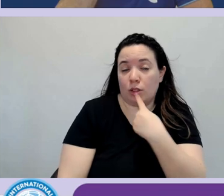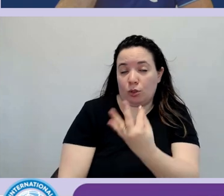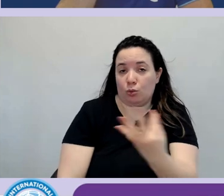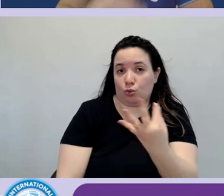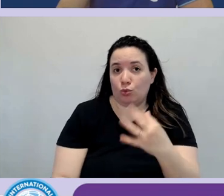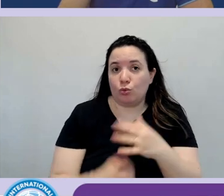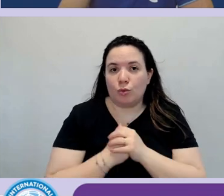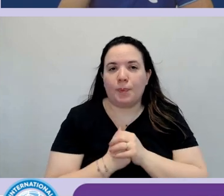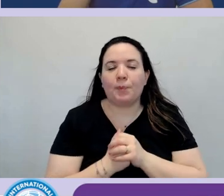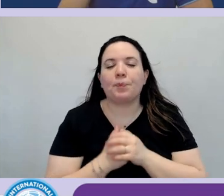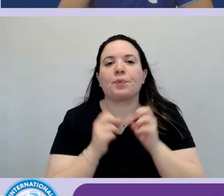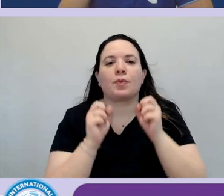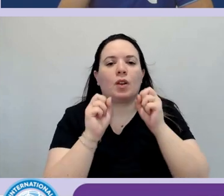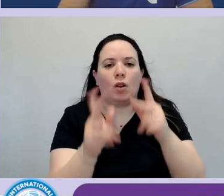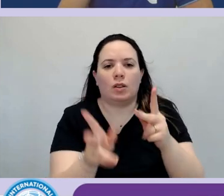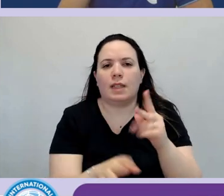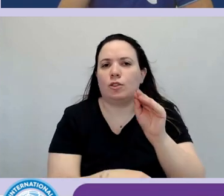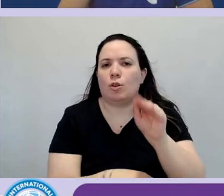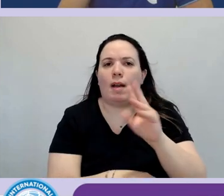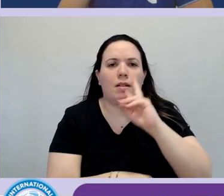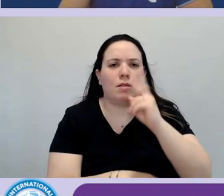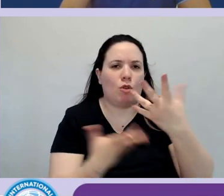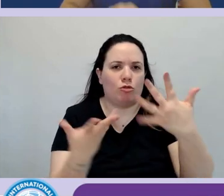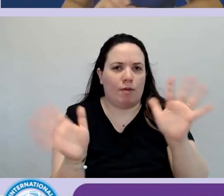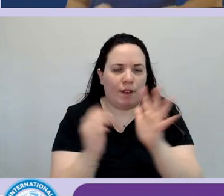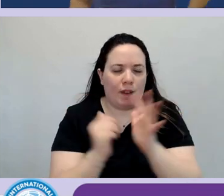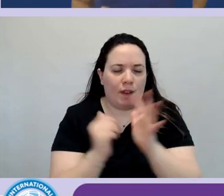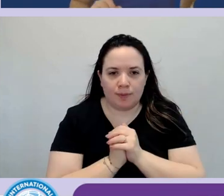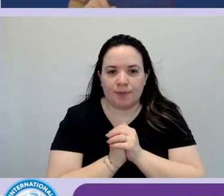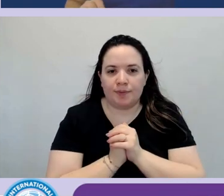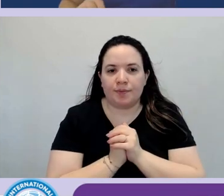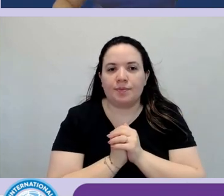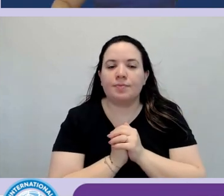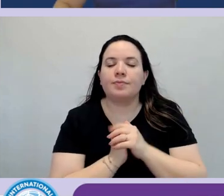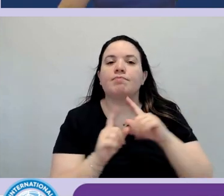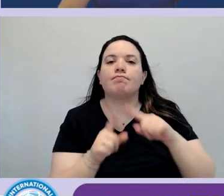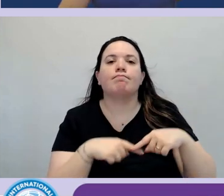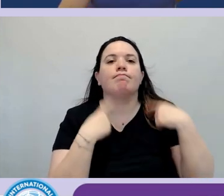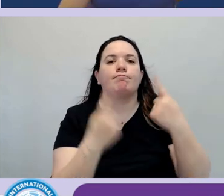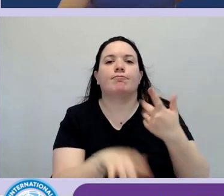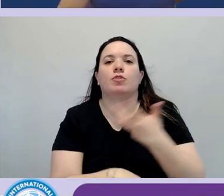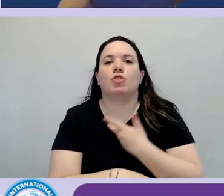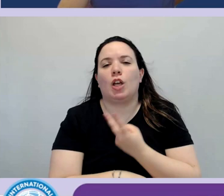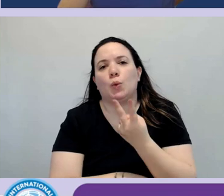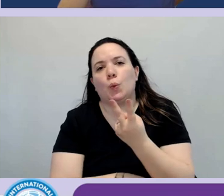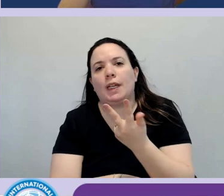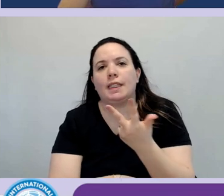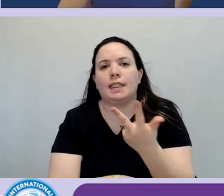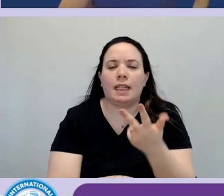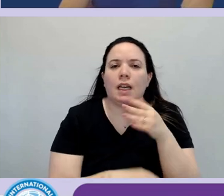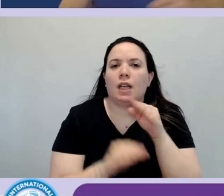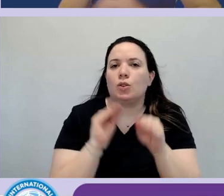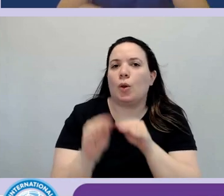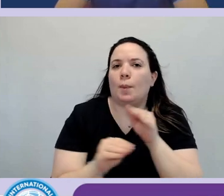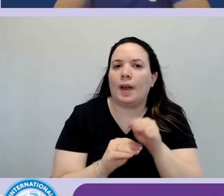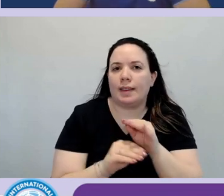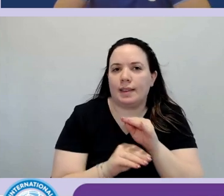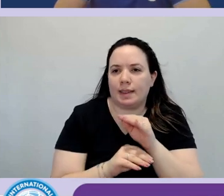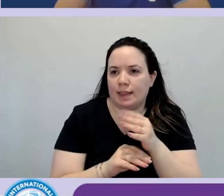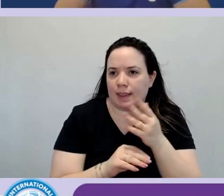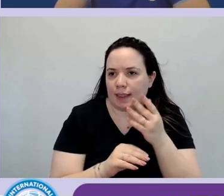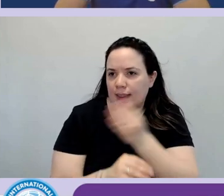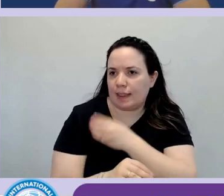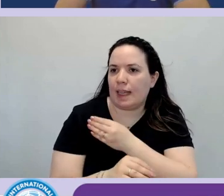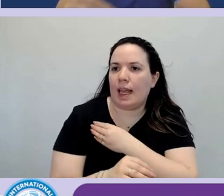sabato ok Quindi questa domanda abbiamo risposto Poi un paio di eh di domande che chiedono se